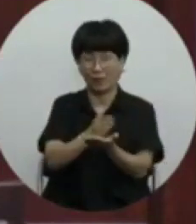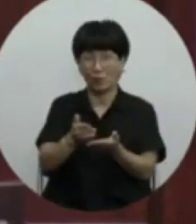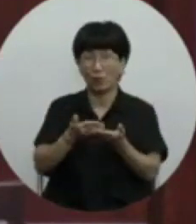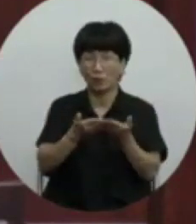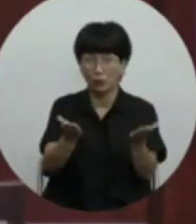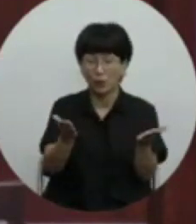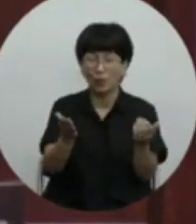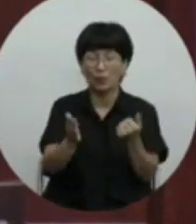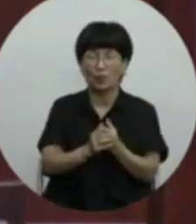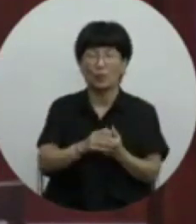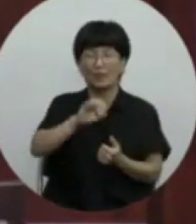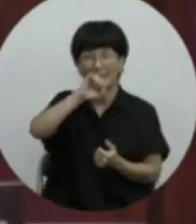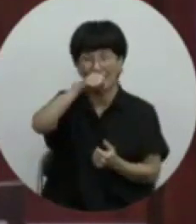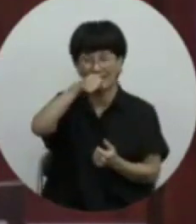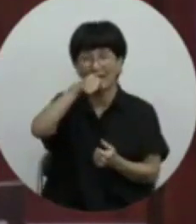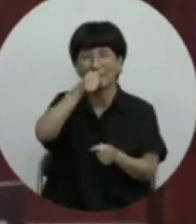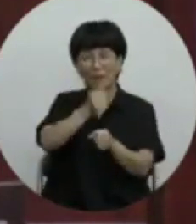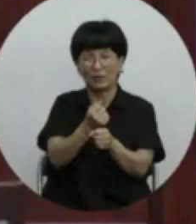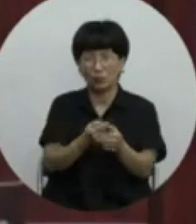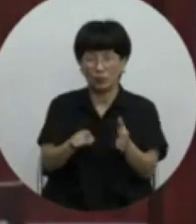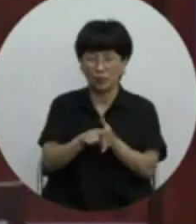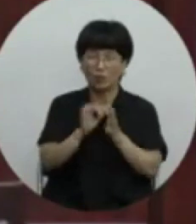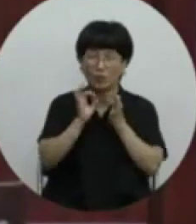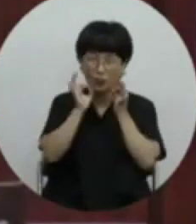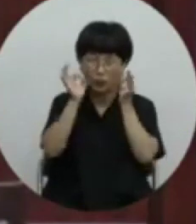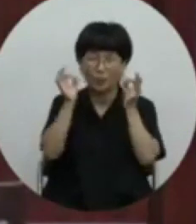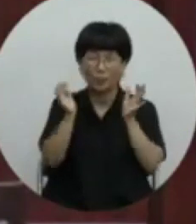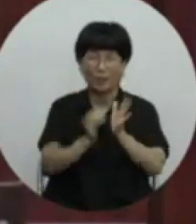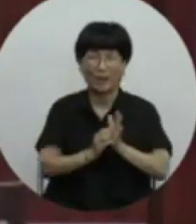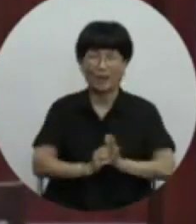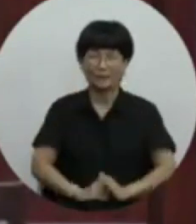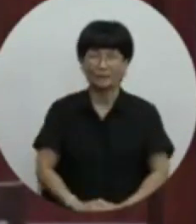효율적인 예산 편성이 되도록 노력하였습니다.